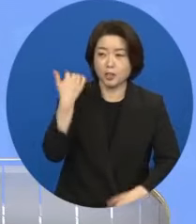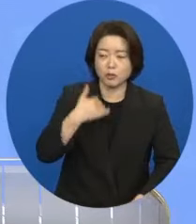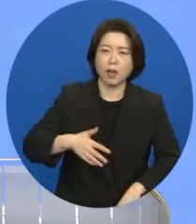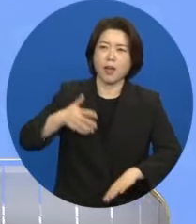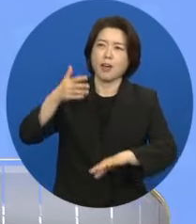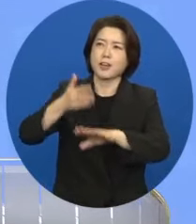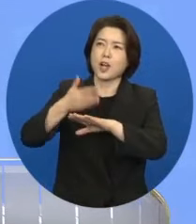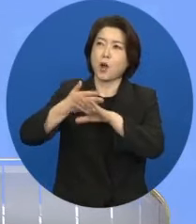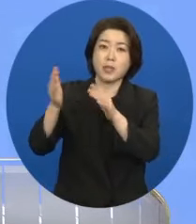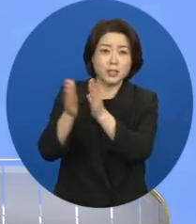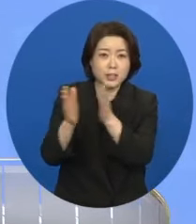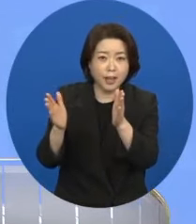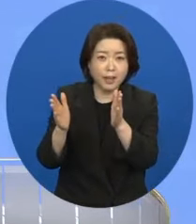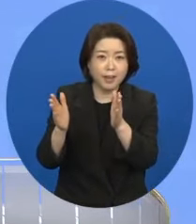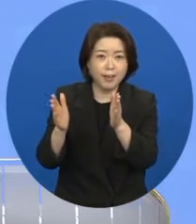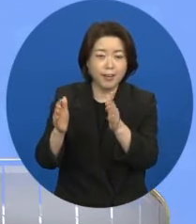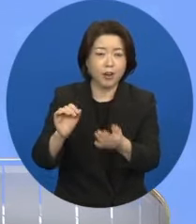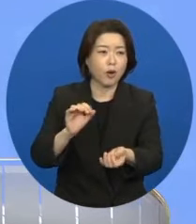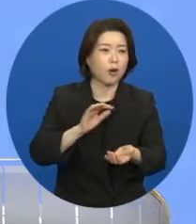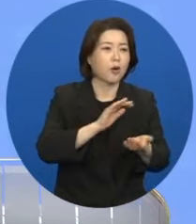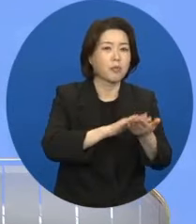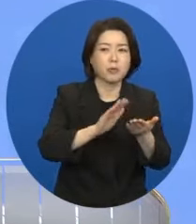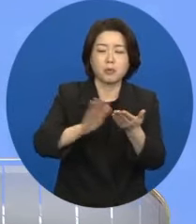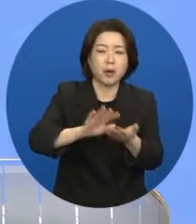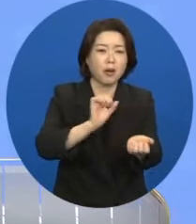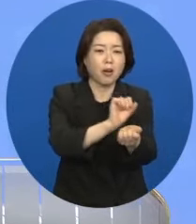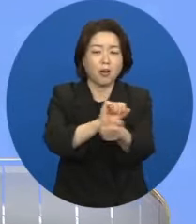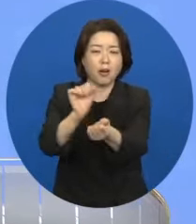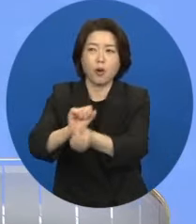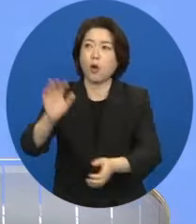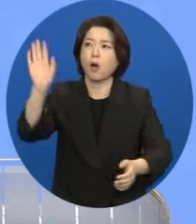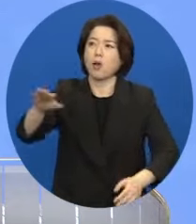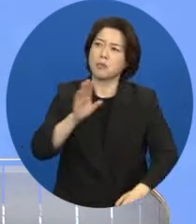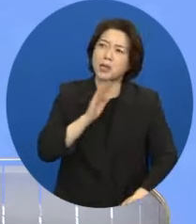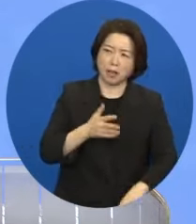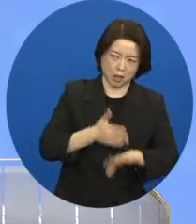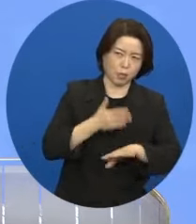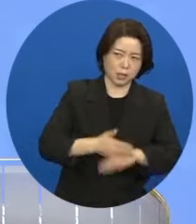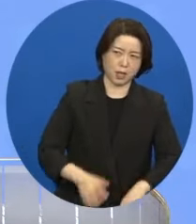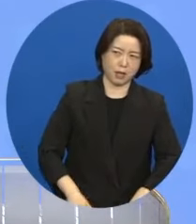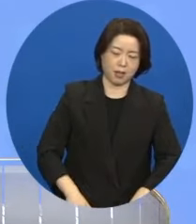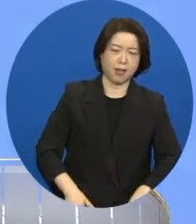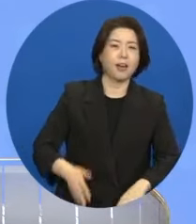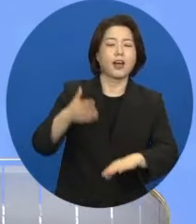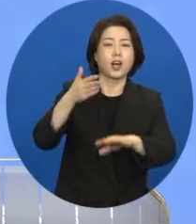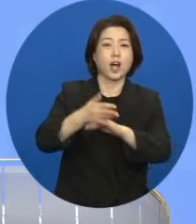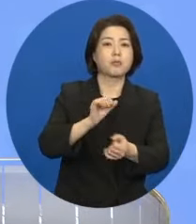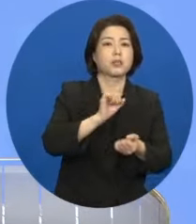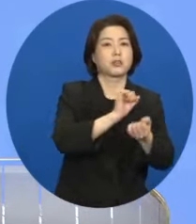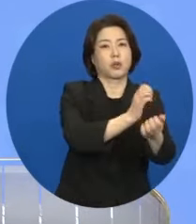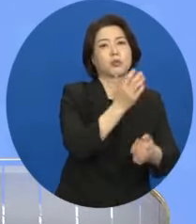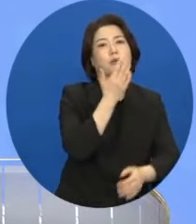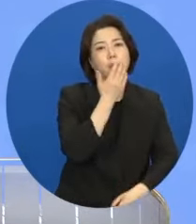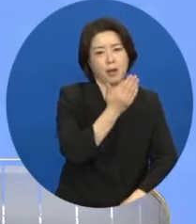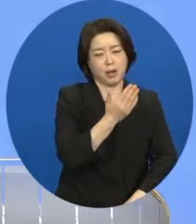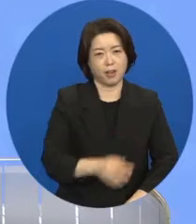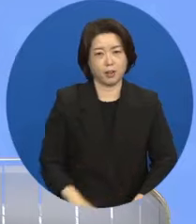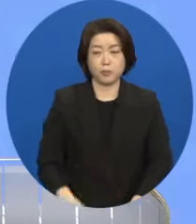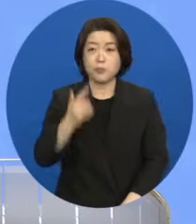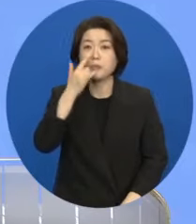감사하기 시작하면 어 그렇지 그 감사한 일이지 감사도 전염성이 있다는 거예요